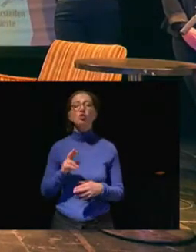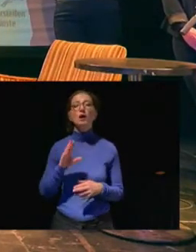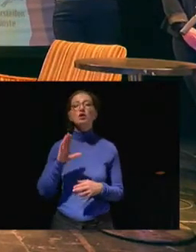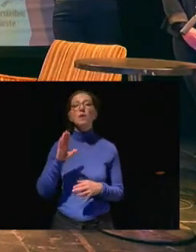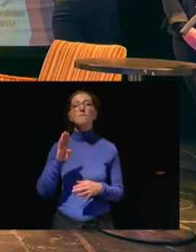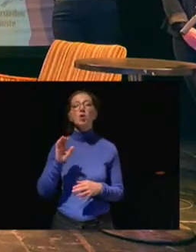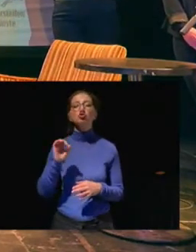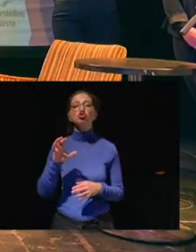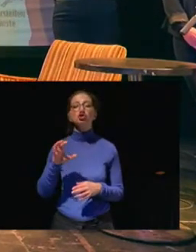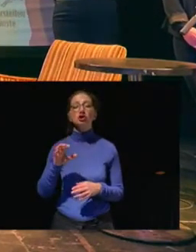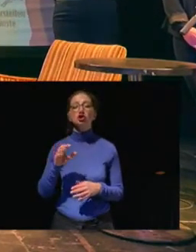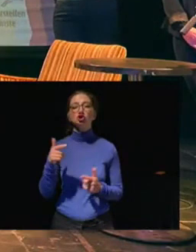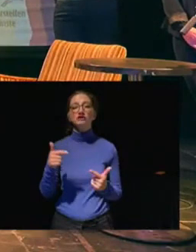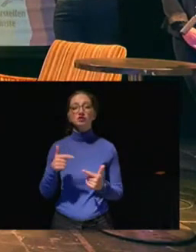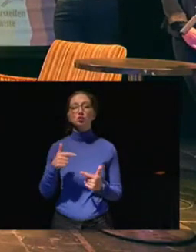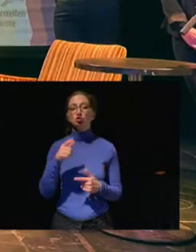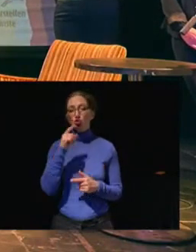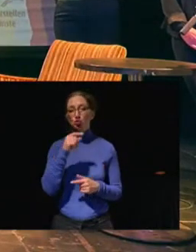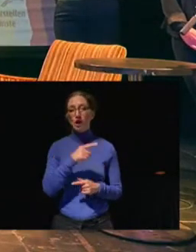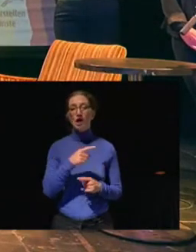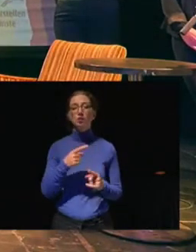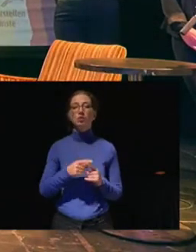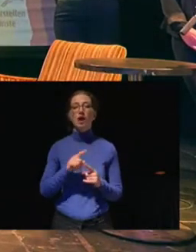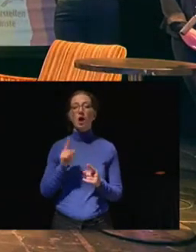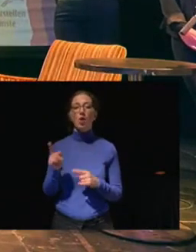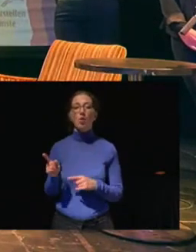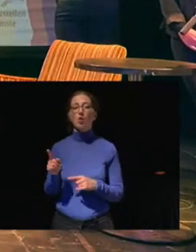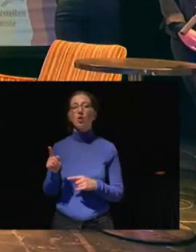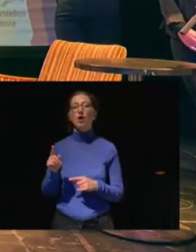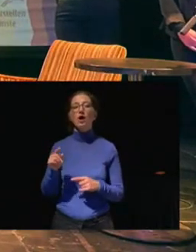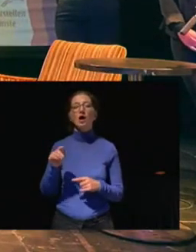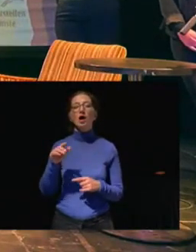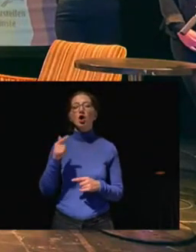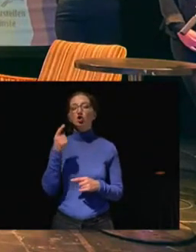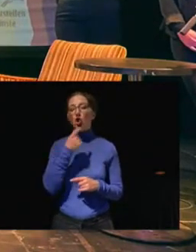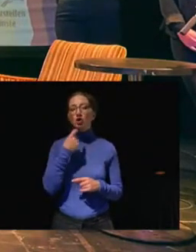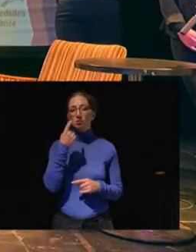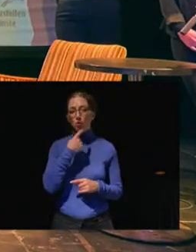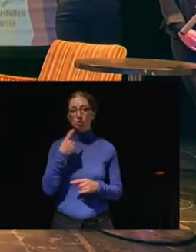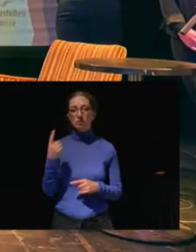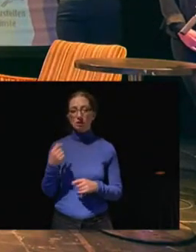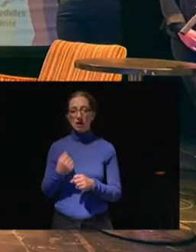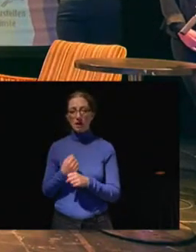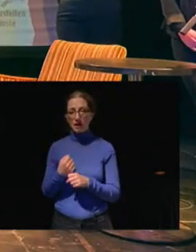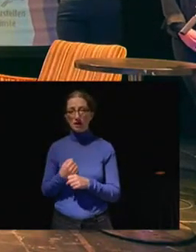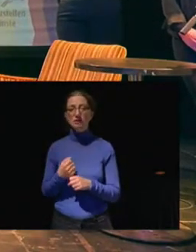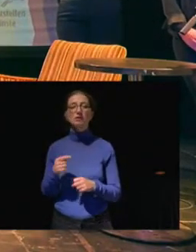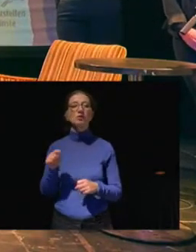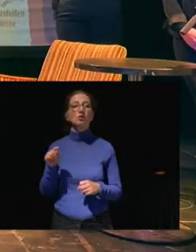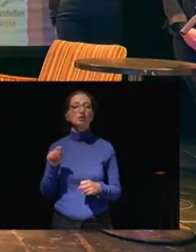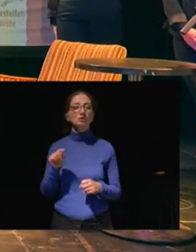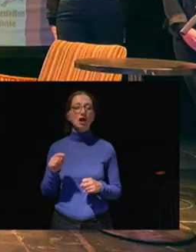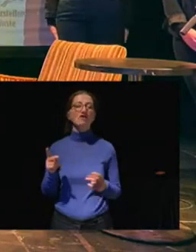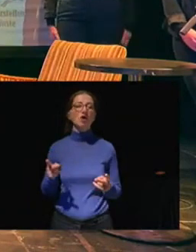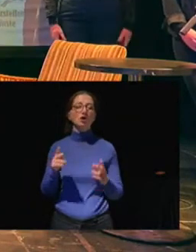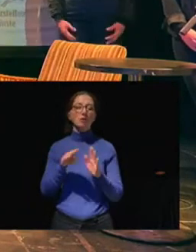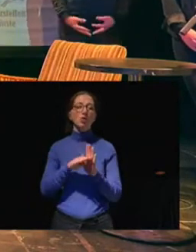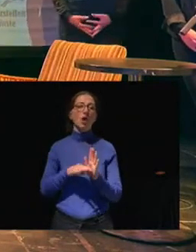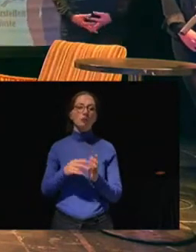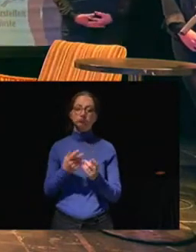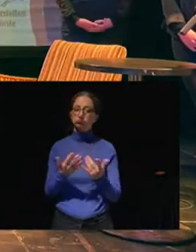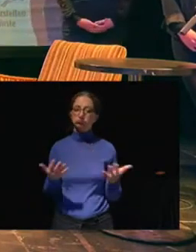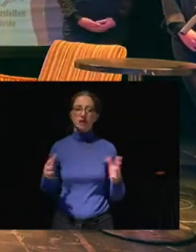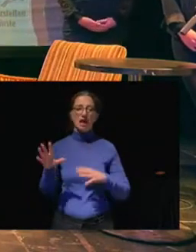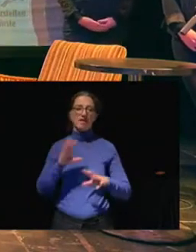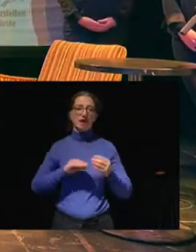in Stuttgart und auch bei Etche in Dortmund tätig. Da hat sie verschiedenste Erfahrungen mit Förderprogrammen